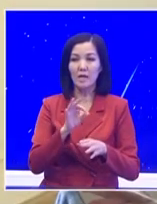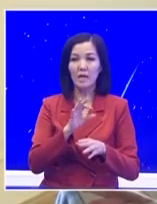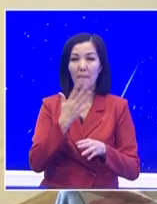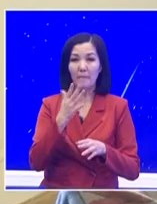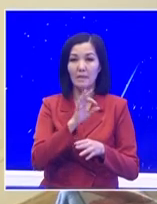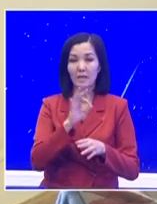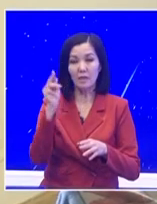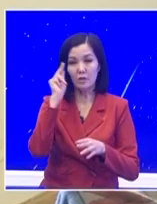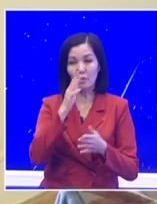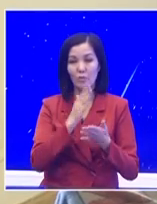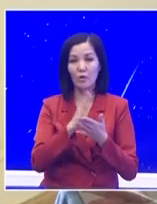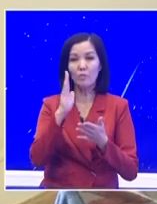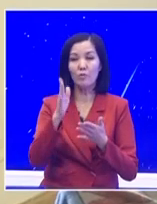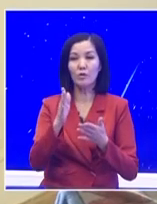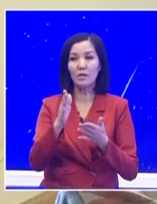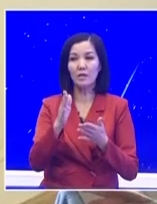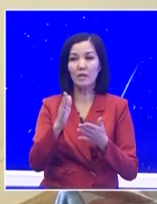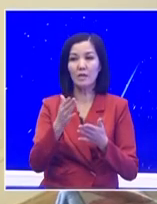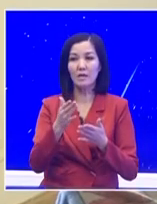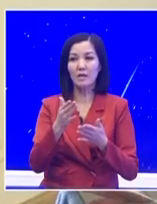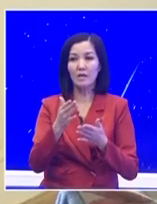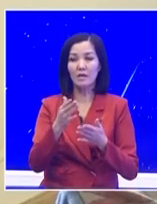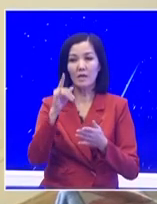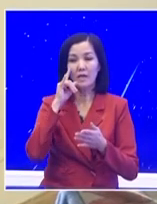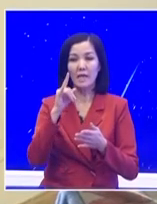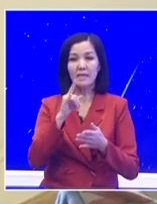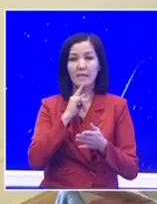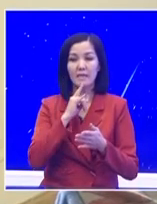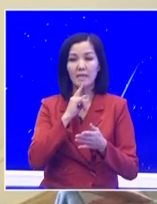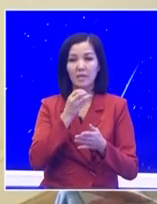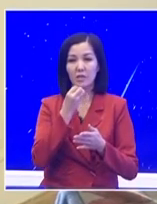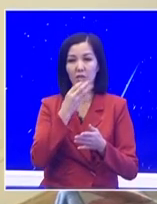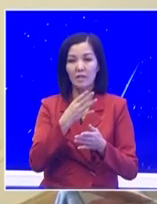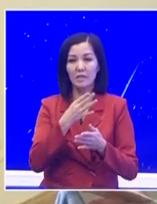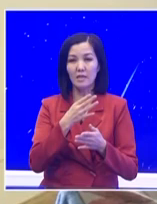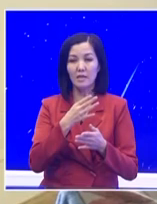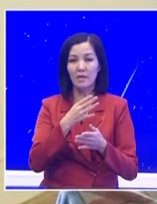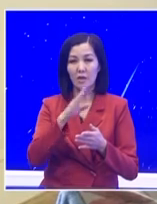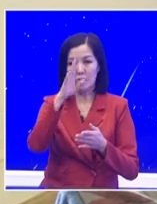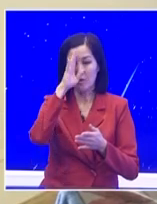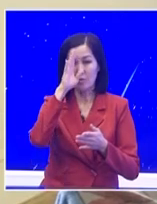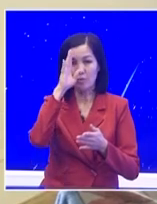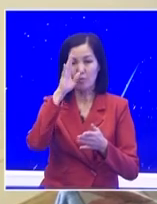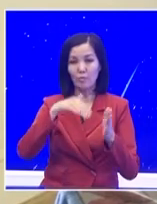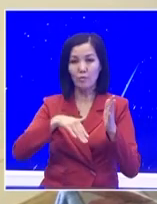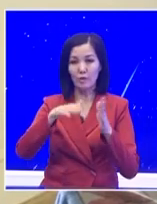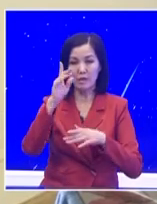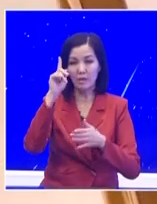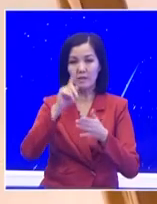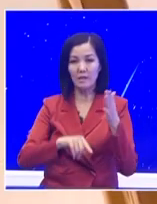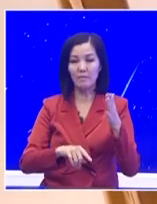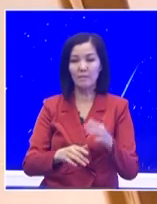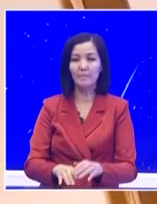жатыр. Болашақта бір енді осы Қазақстанымның бір жақсы, бір азаматы болады деген үмітім бар, беспен оқып